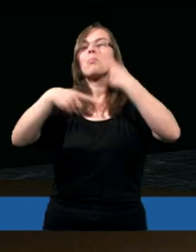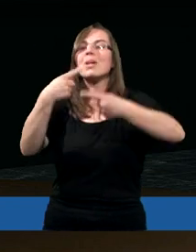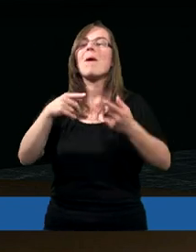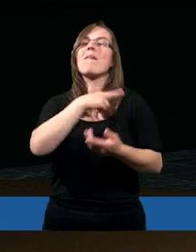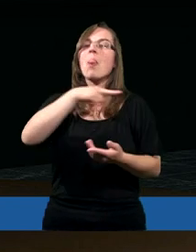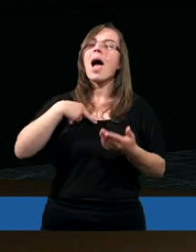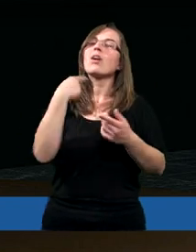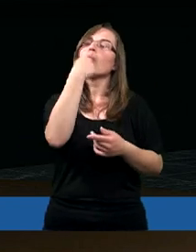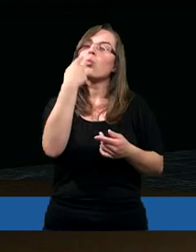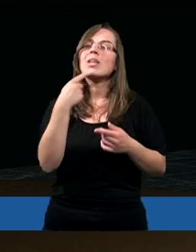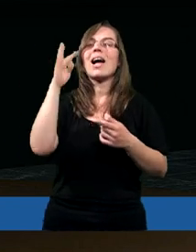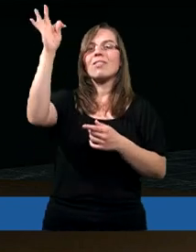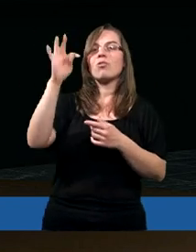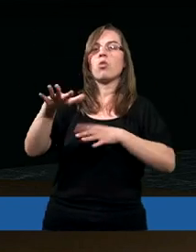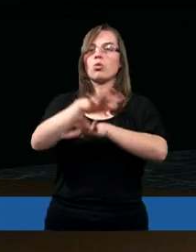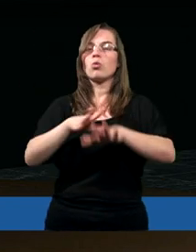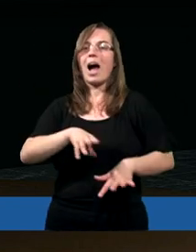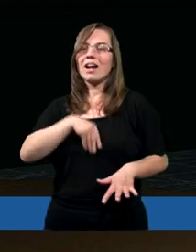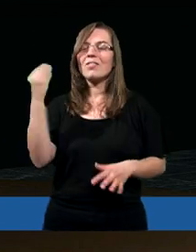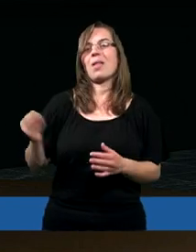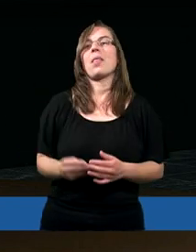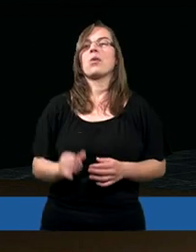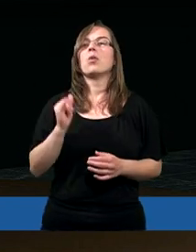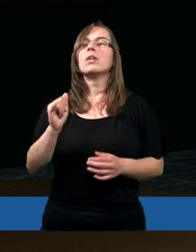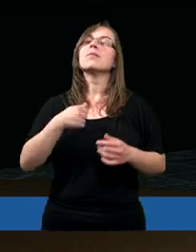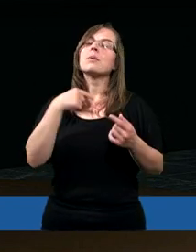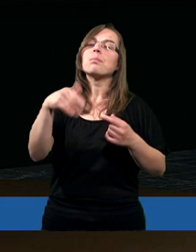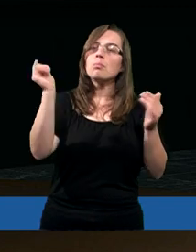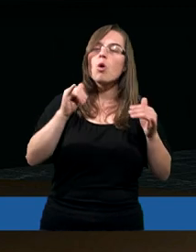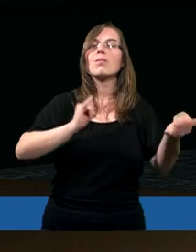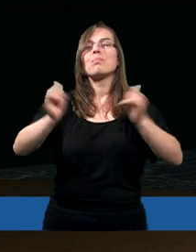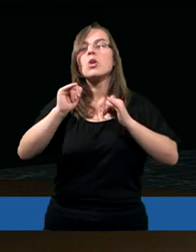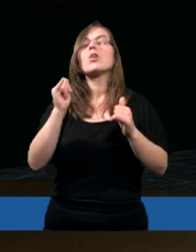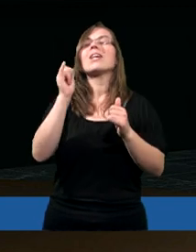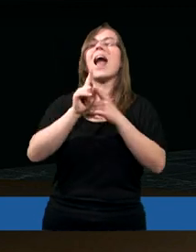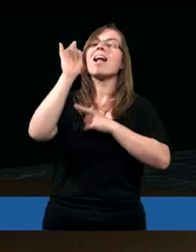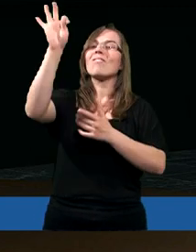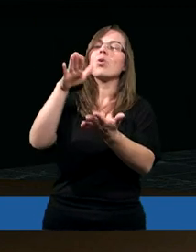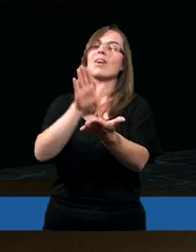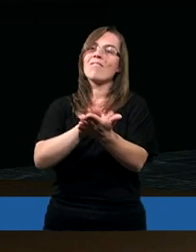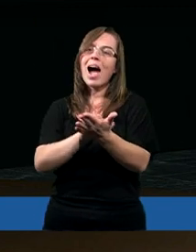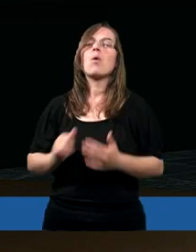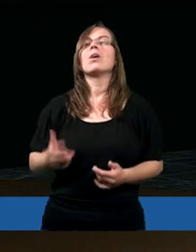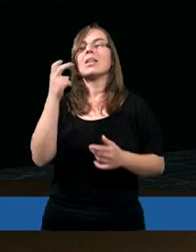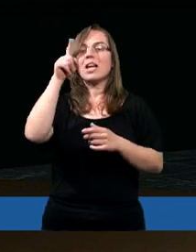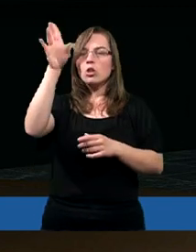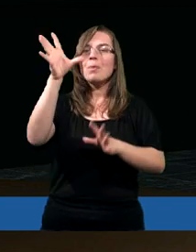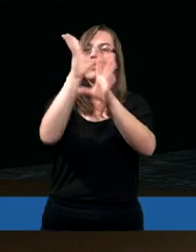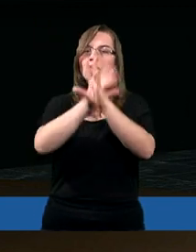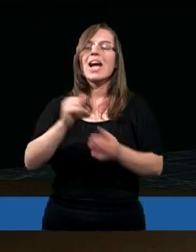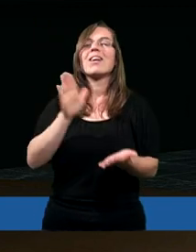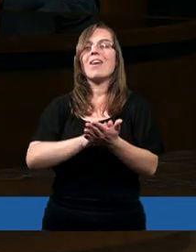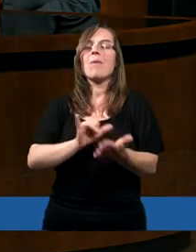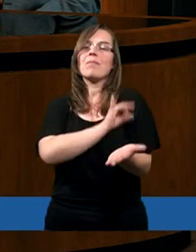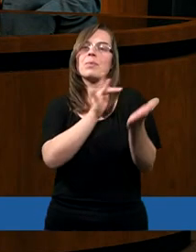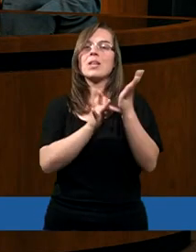usta i spraw, aby to, o czym będziemy rozmawiać, podobało się Tobie. Tobie niech będzie cześć i